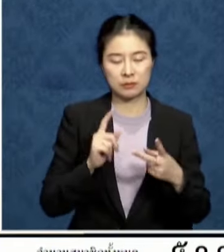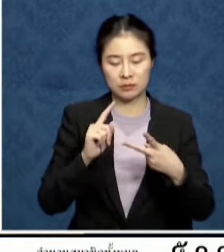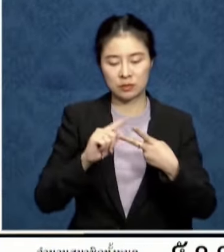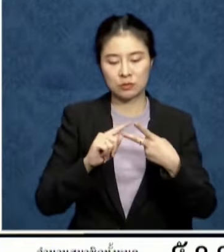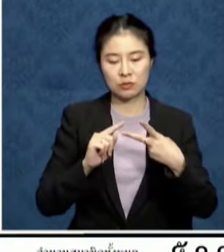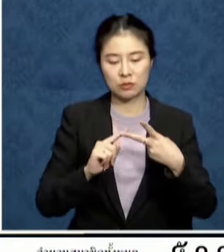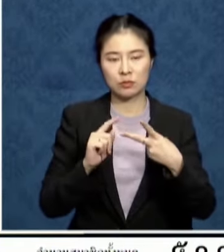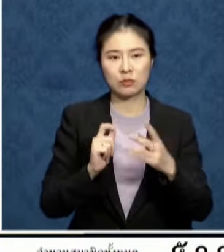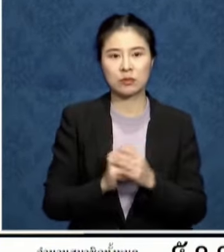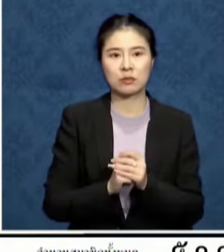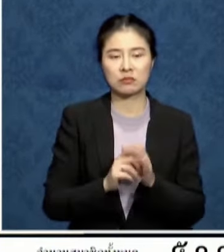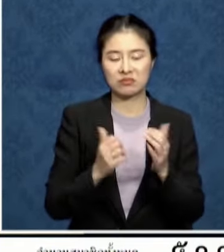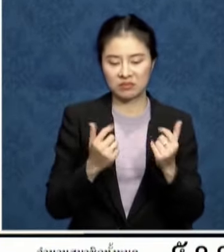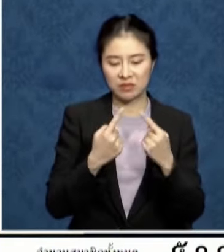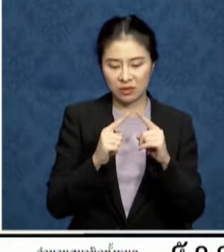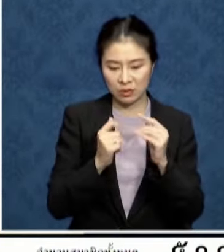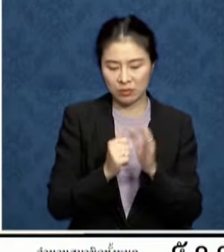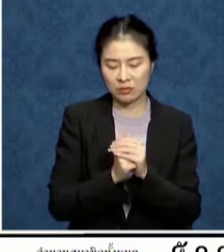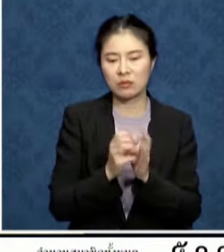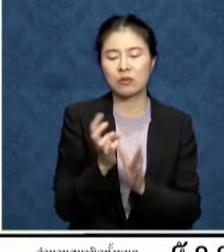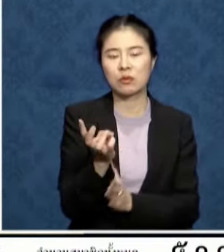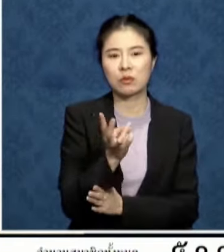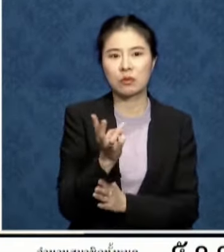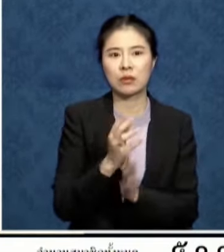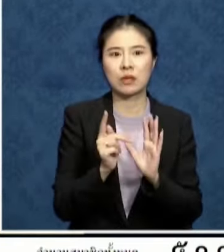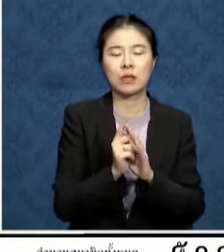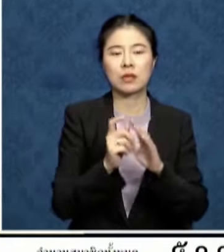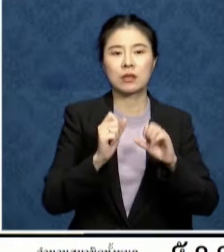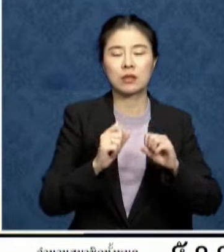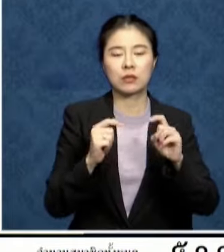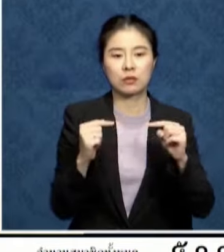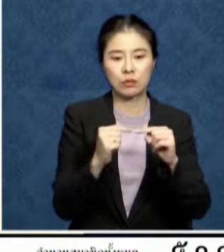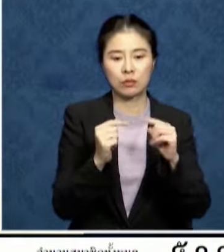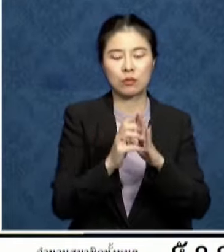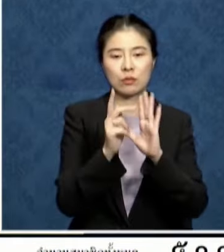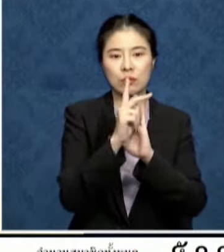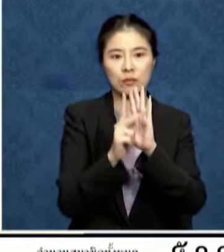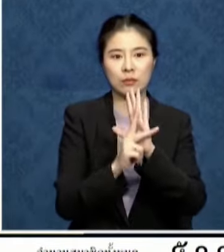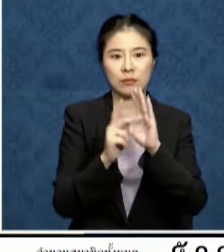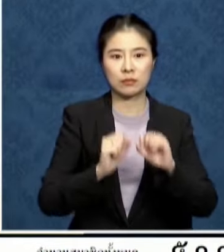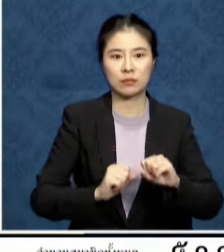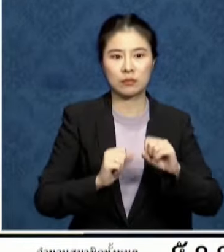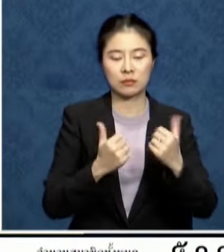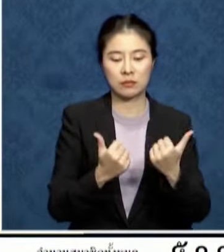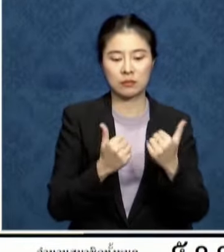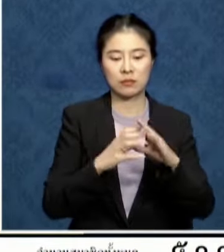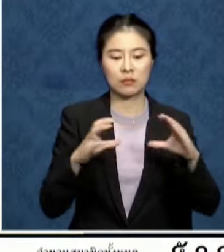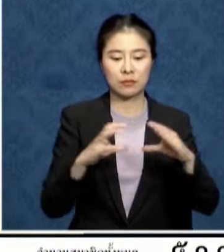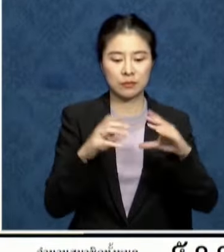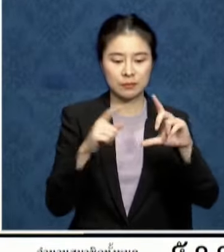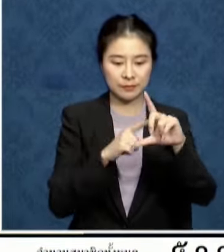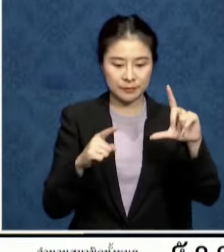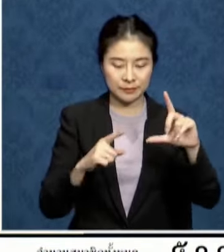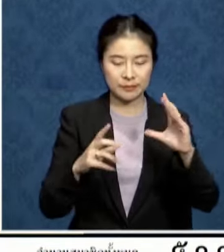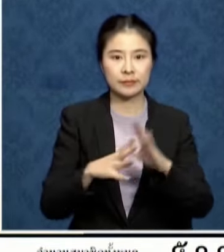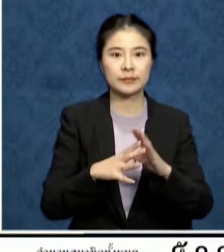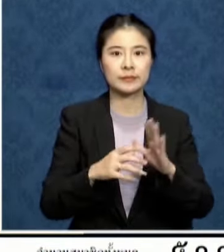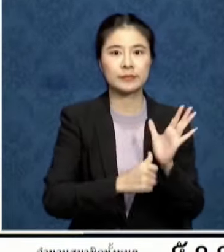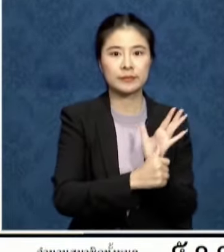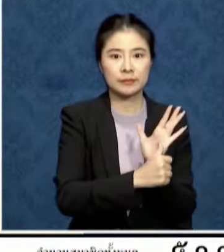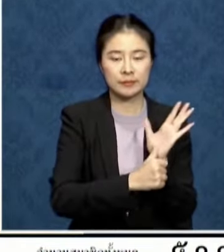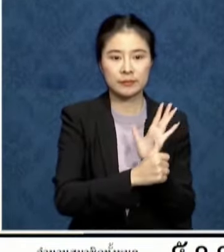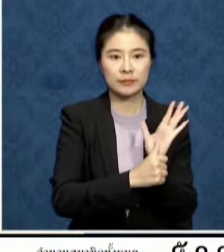บคิดแบบนี้ครับมันก็ถูกล็อกไว้ในหลายมาตราในกฎหมายประชามติปัจจุบันแต่นะครับสิ่งที่พรรคก้าวไกลต้องการเสนอครับคือการแก้ไขมาตราดังกล่าวเ